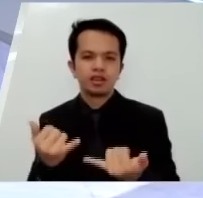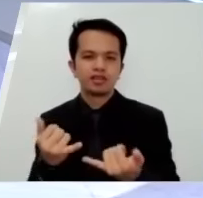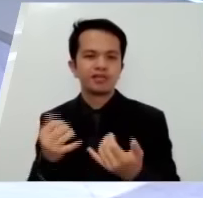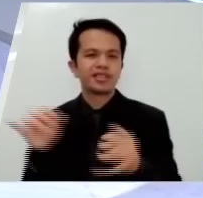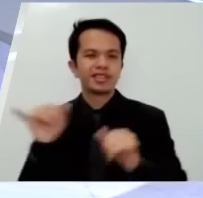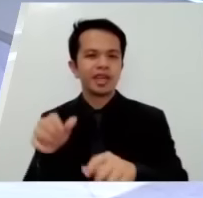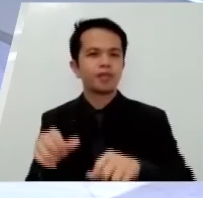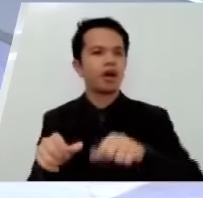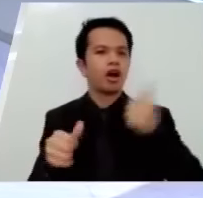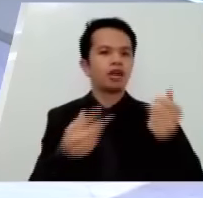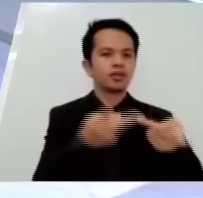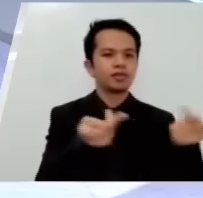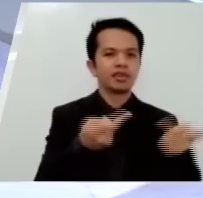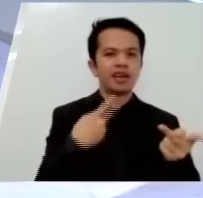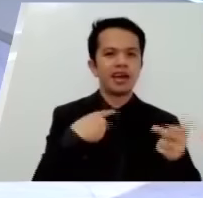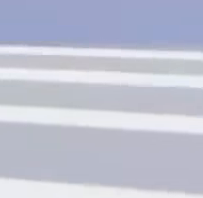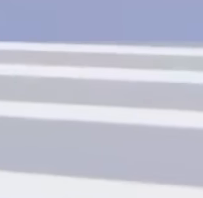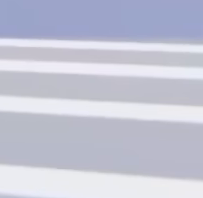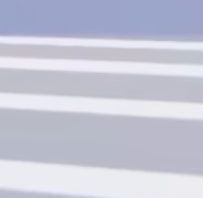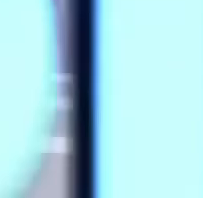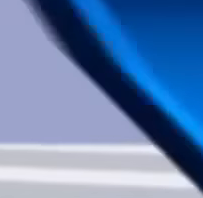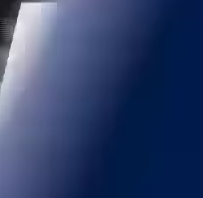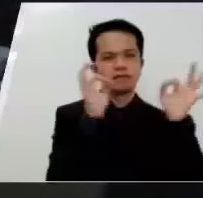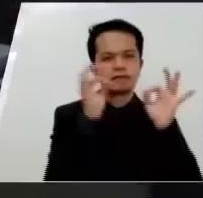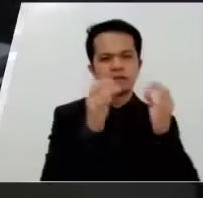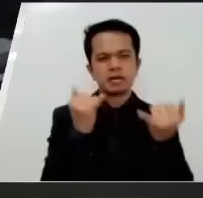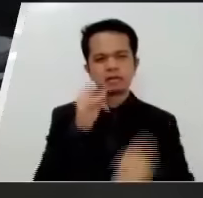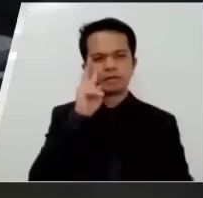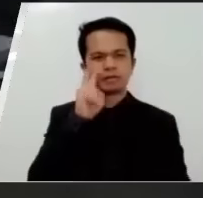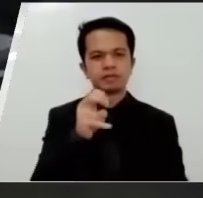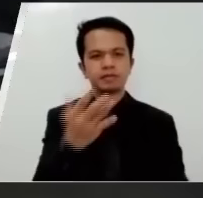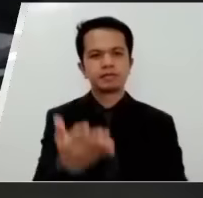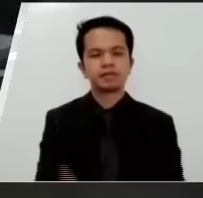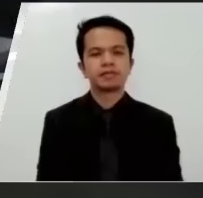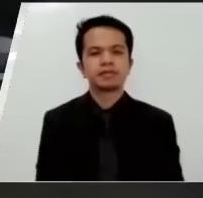Parañaque. Saksi, si Darlene Kai.